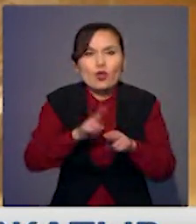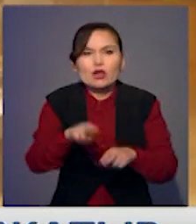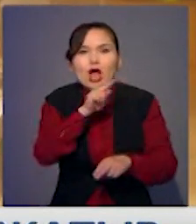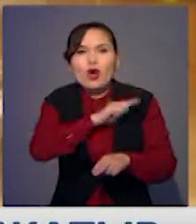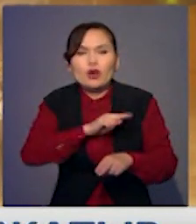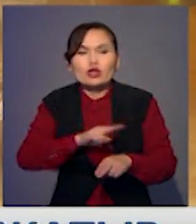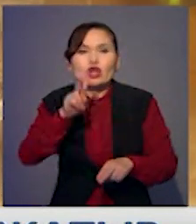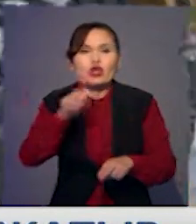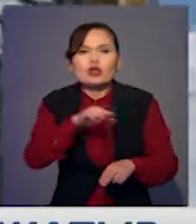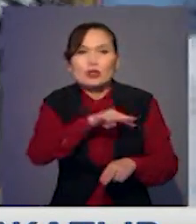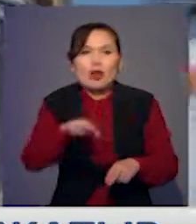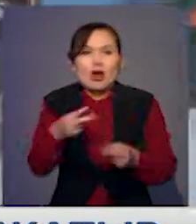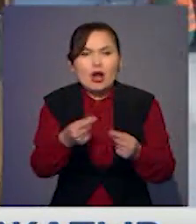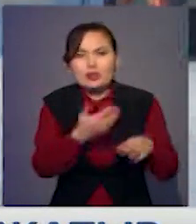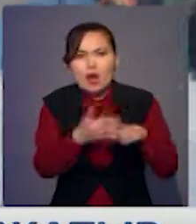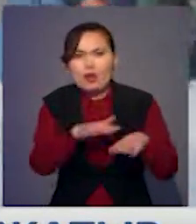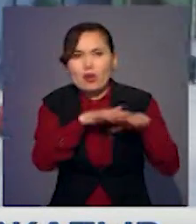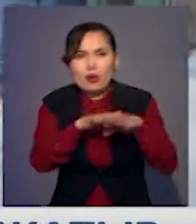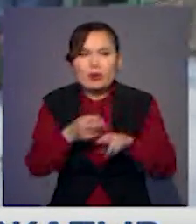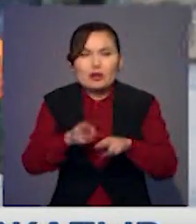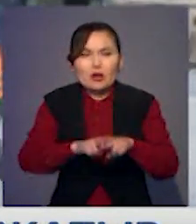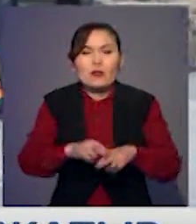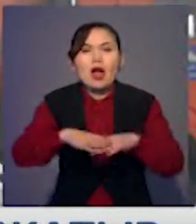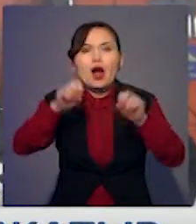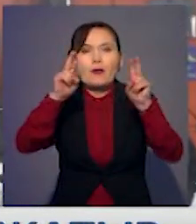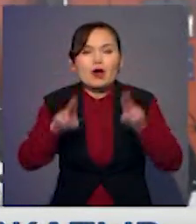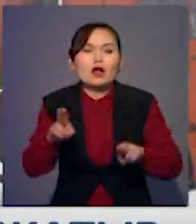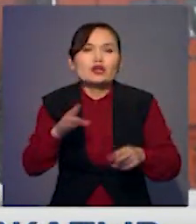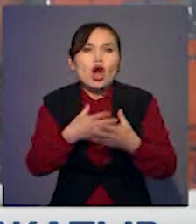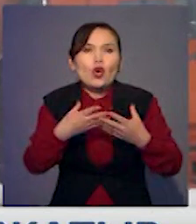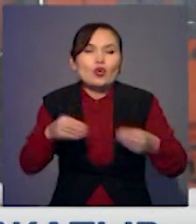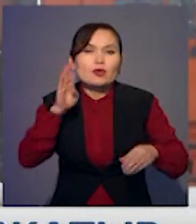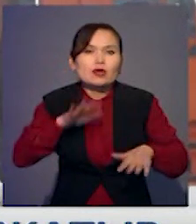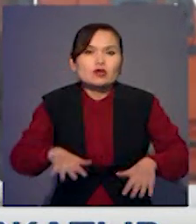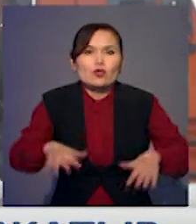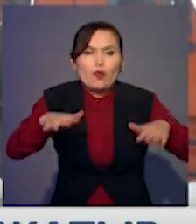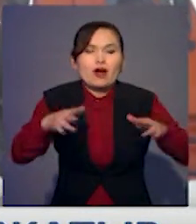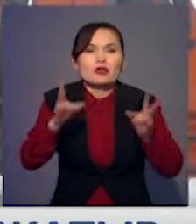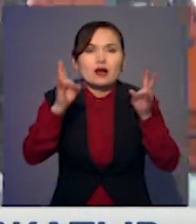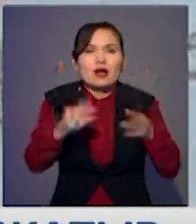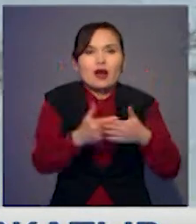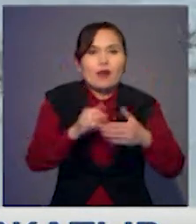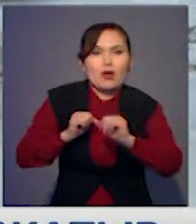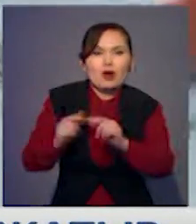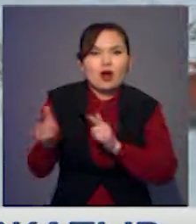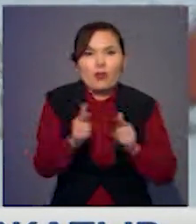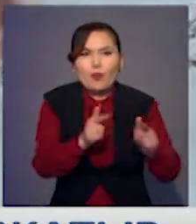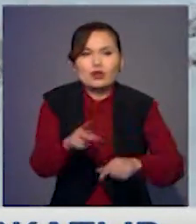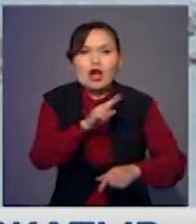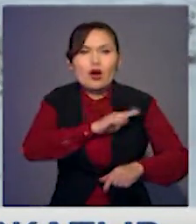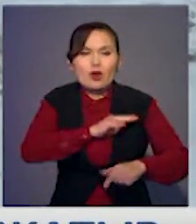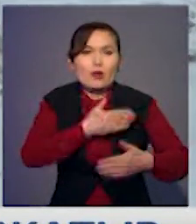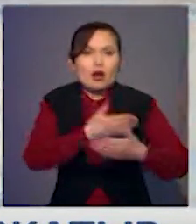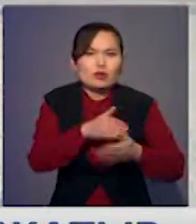жұмыстарға 200 миллион теңге бөлінген. Енді мамандар көктемгі су тасқынының алдын алу мақсатында қауіпті деген аумақтарға күш